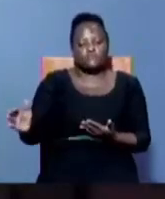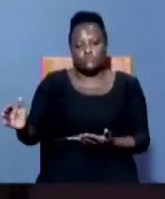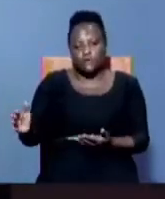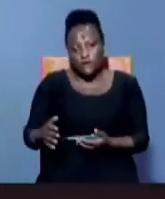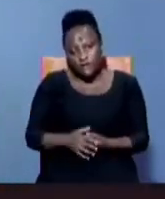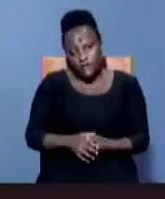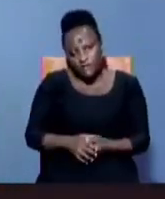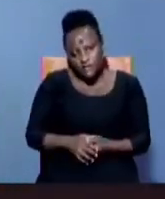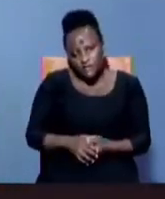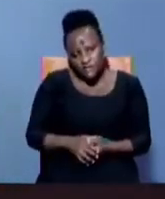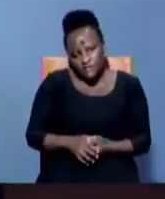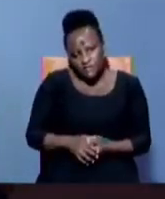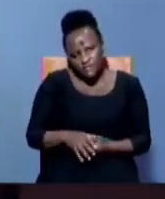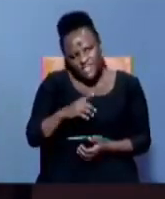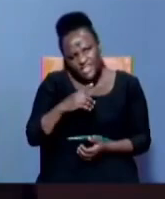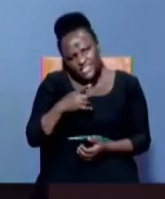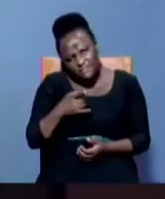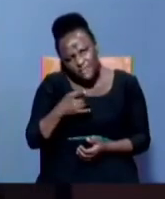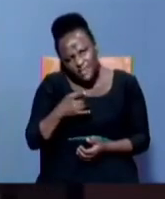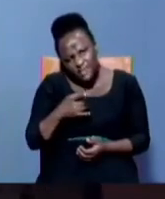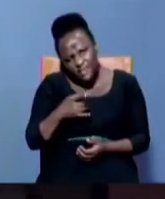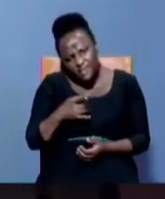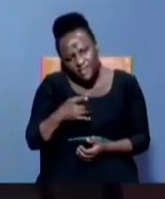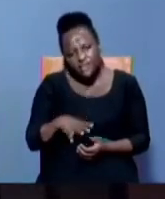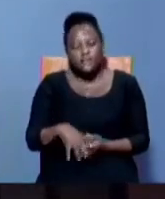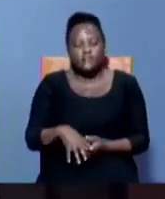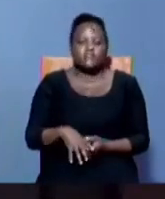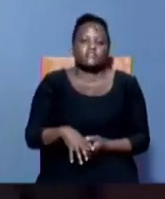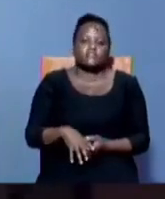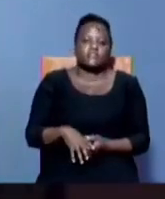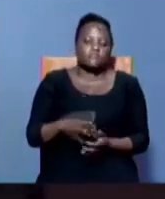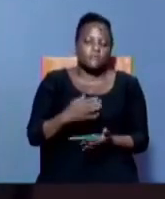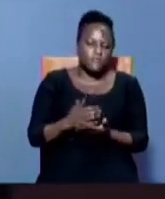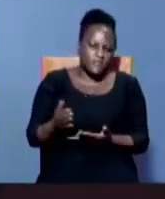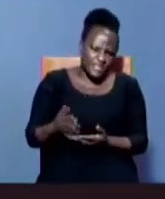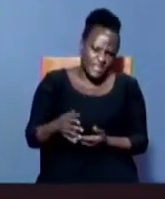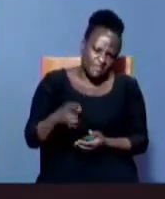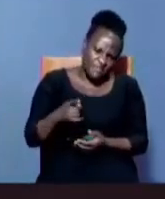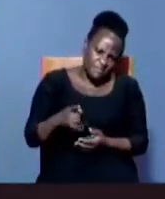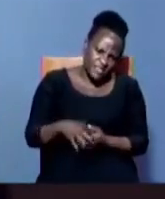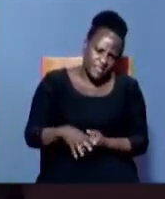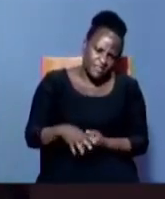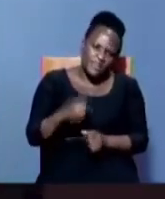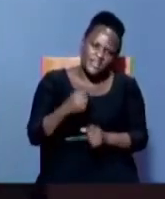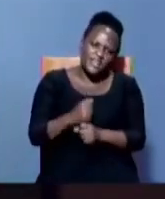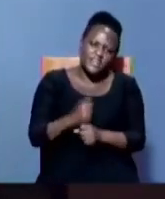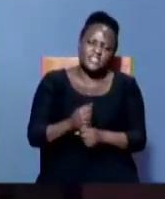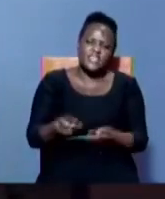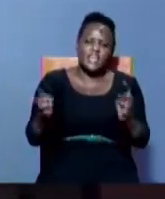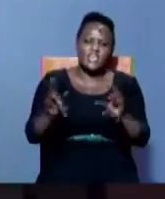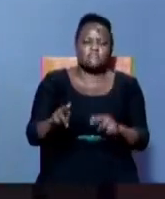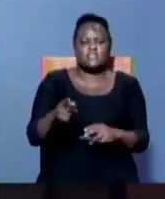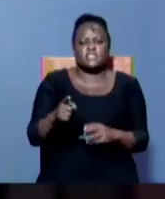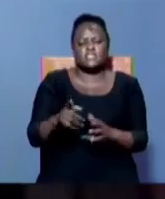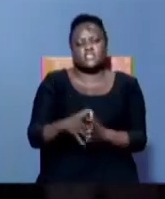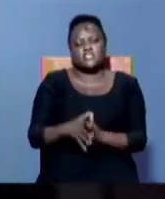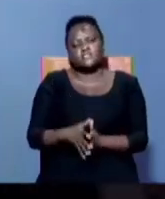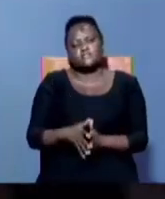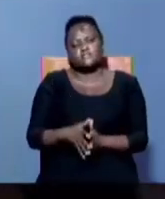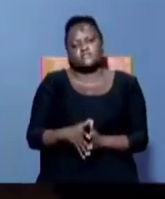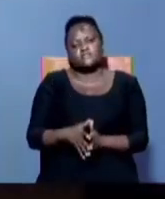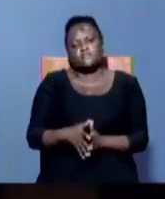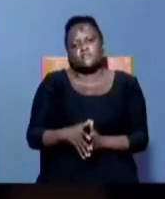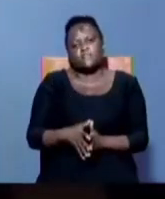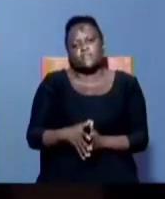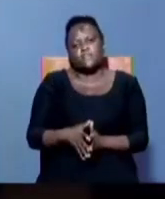Sheria imepigwa teke. Anasema unasemaje? Imepigwa teke. Kwani kazi ya hakimu ni nini? Kazi ya jaji